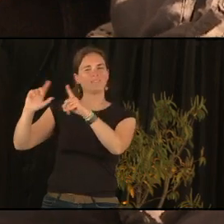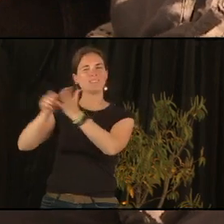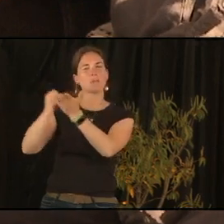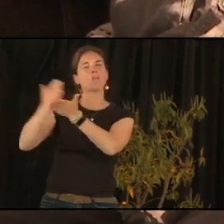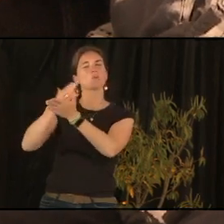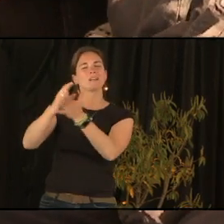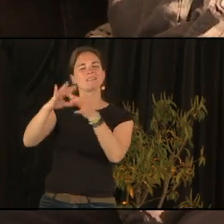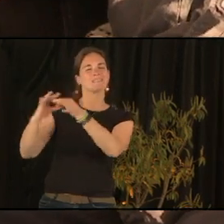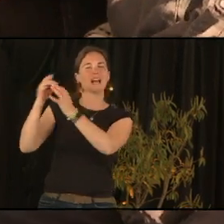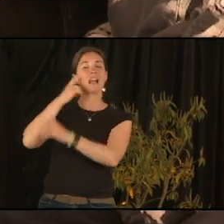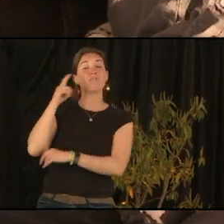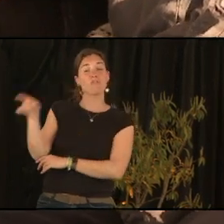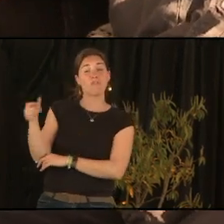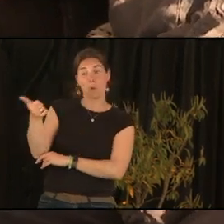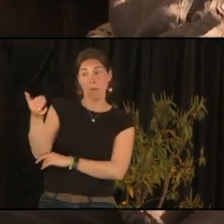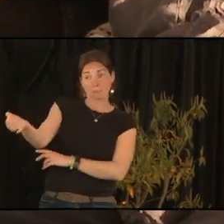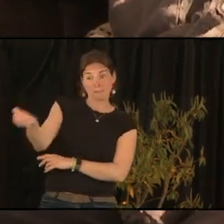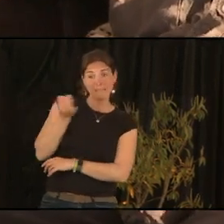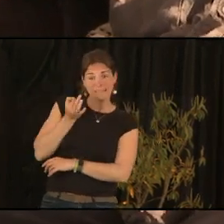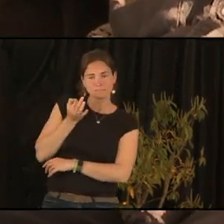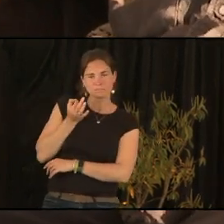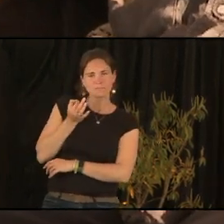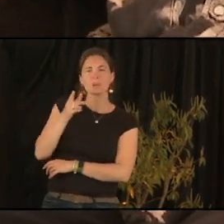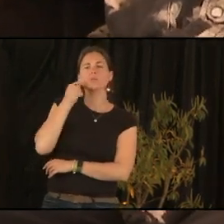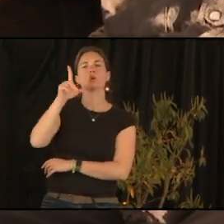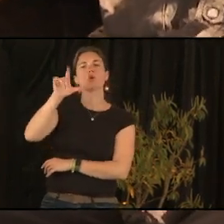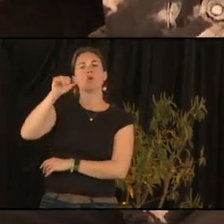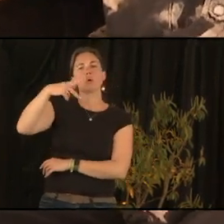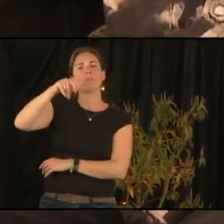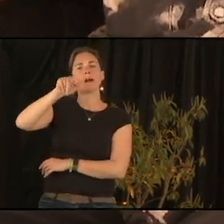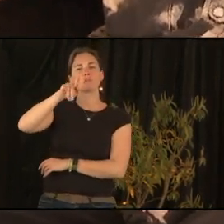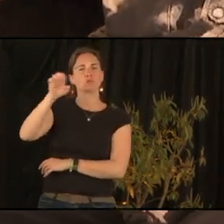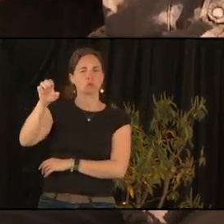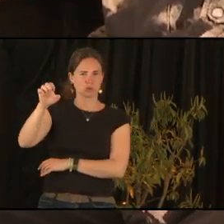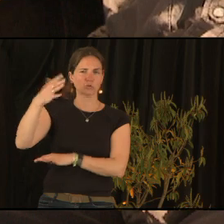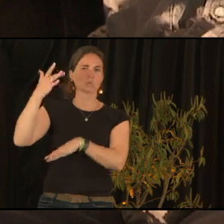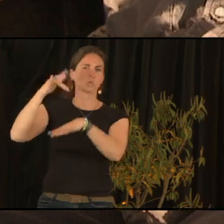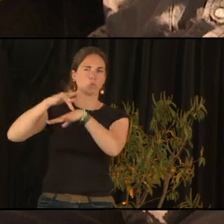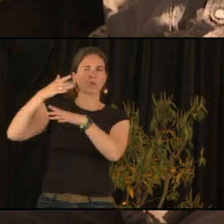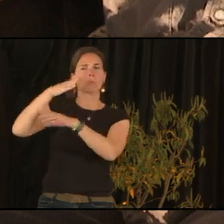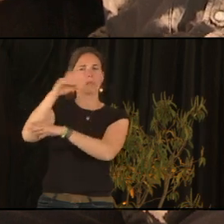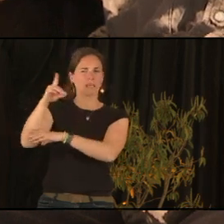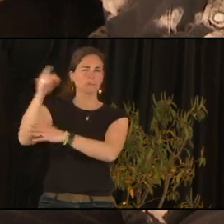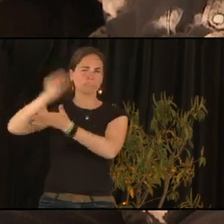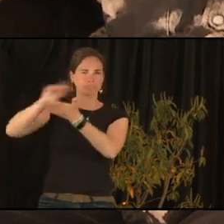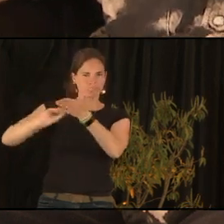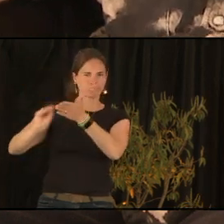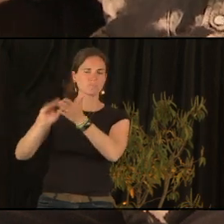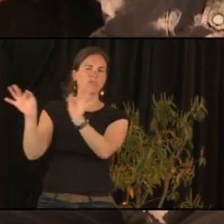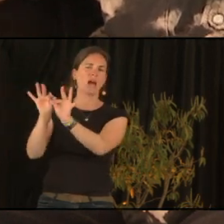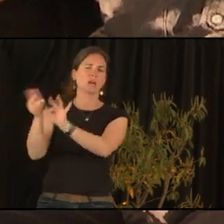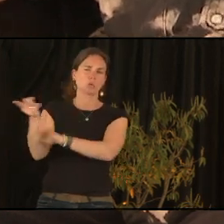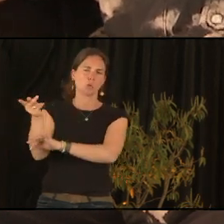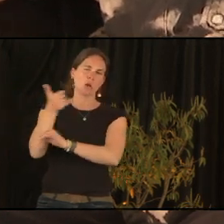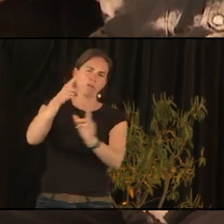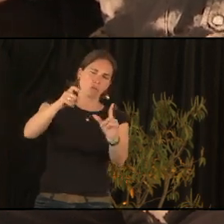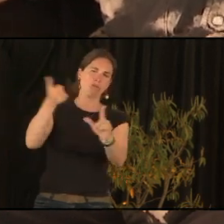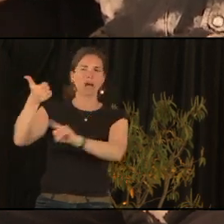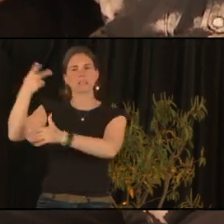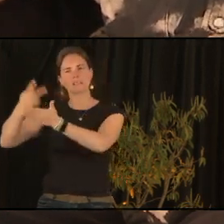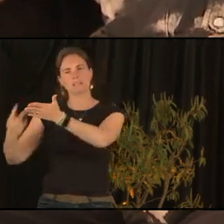des élèves, parle de... Alors, c'est François Lepage qui a fait une bande dessinée avec son frère Emmanuel Lepage, que vous connaissez peut-être. Hein, c'est des frères, un photographe, un